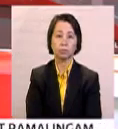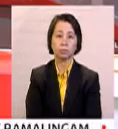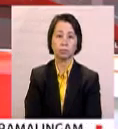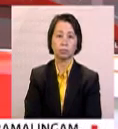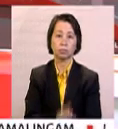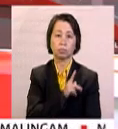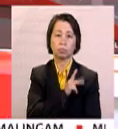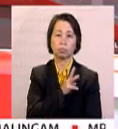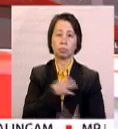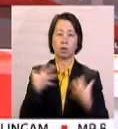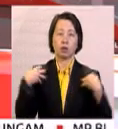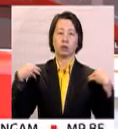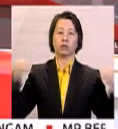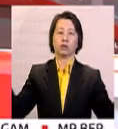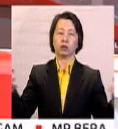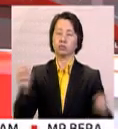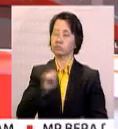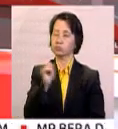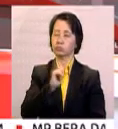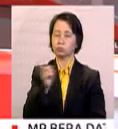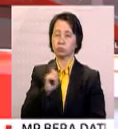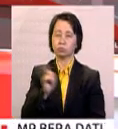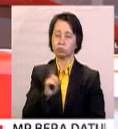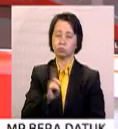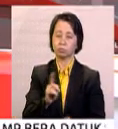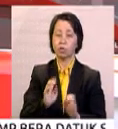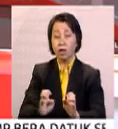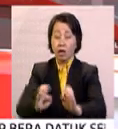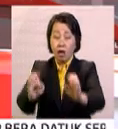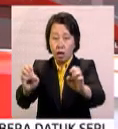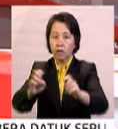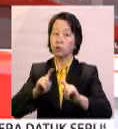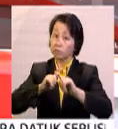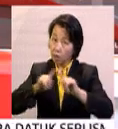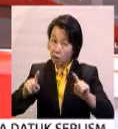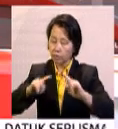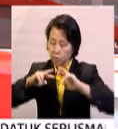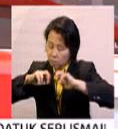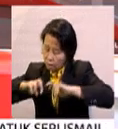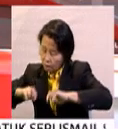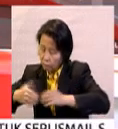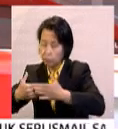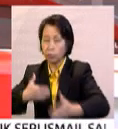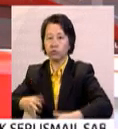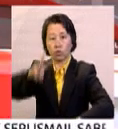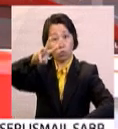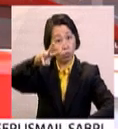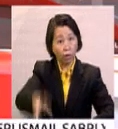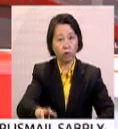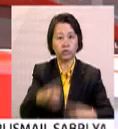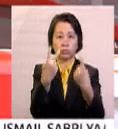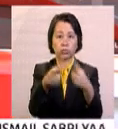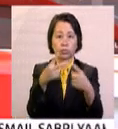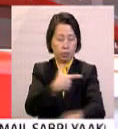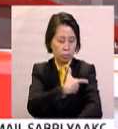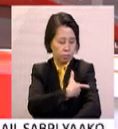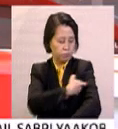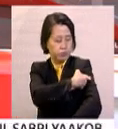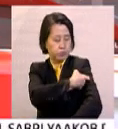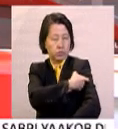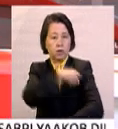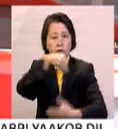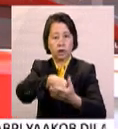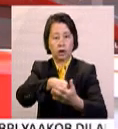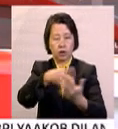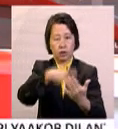Kementerian Kesihatan tidak akan terburu-buru sebaliknya melaksanakan kajian menyeluruh sebelum mewajibkan 12 suntikan vaksin